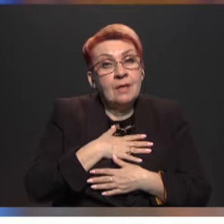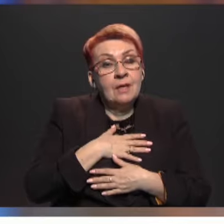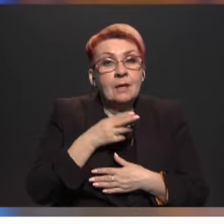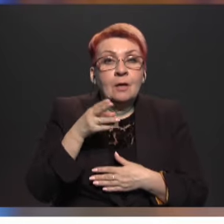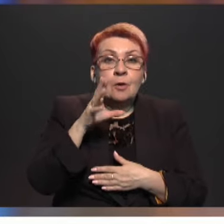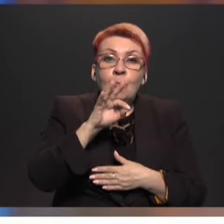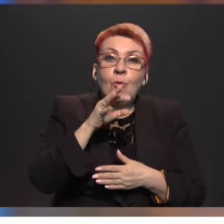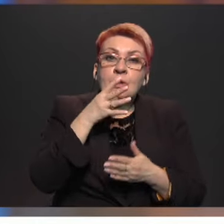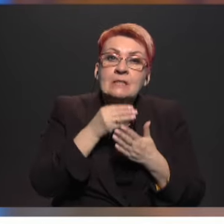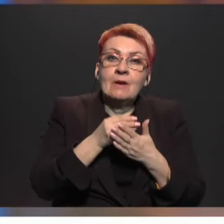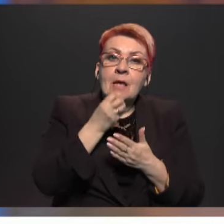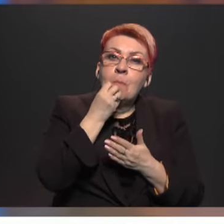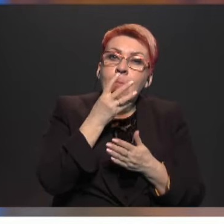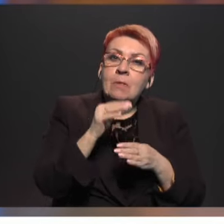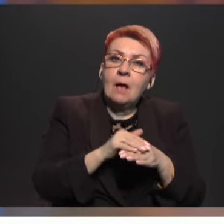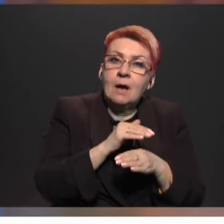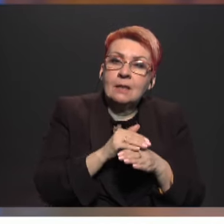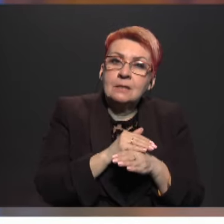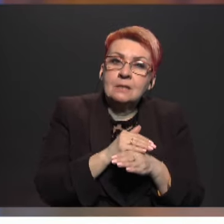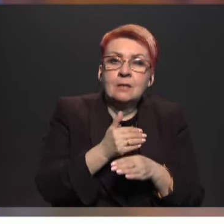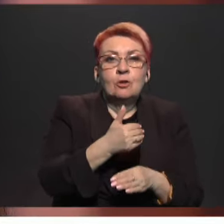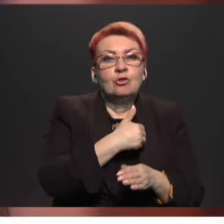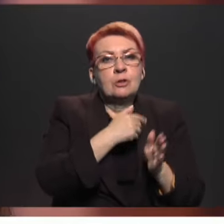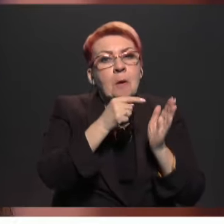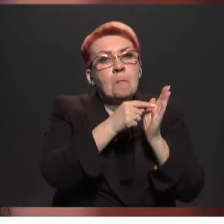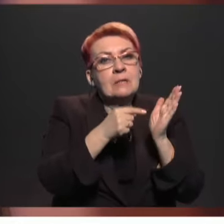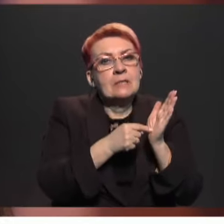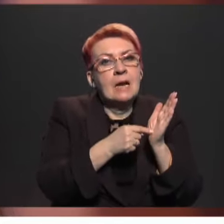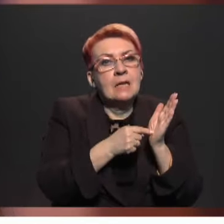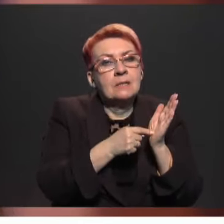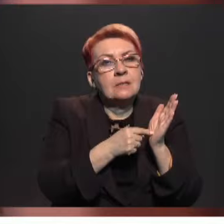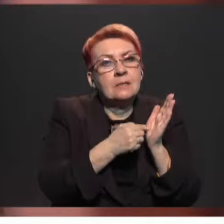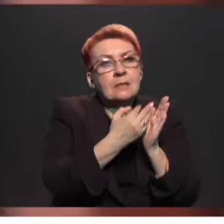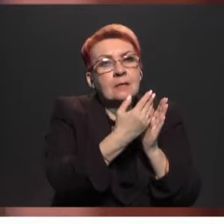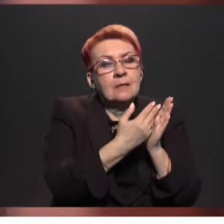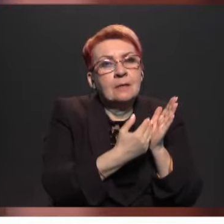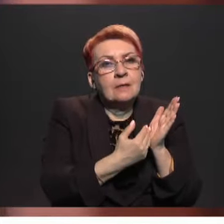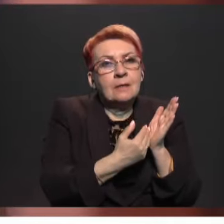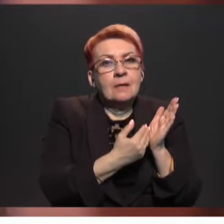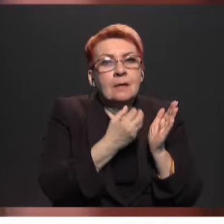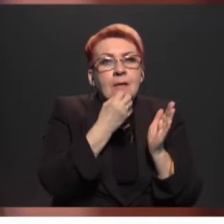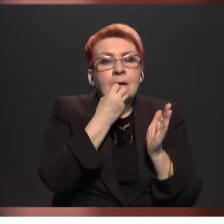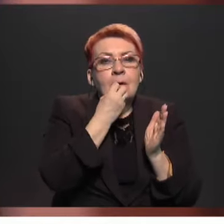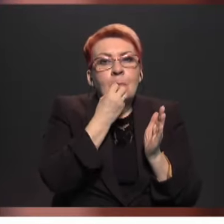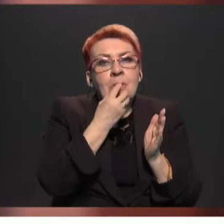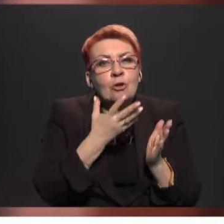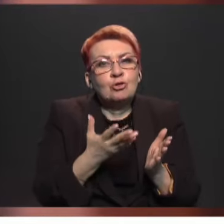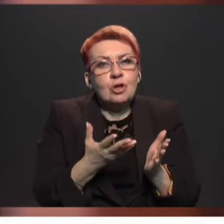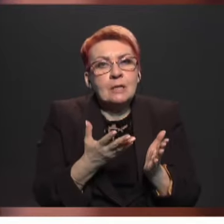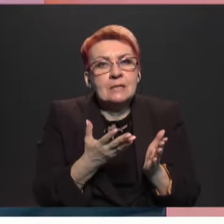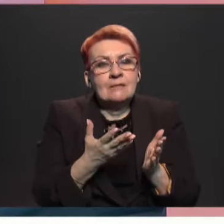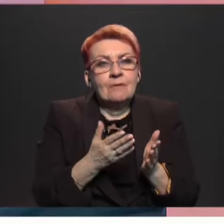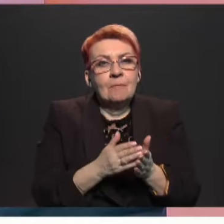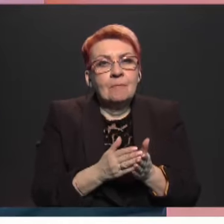своей благости, желая поделиться с кем-то еще тем бесконечным блаженством, которое в Боге пребывает по